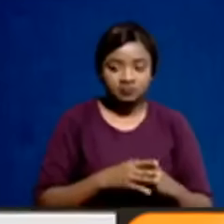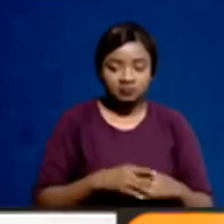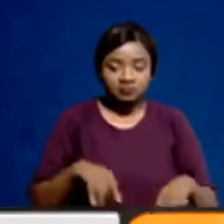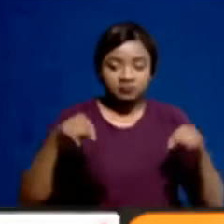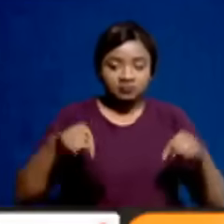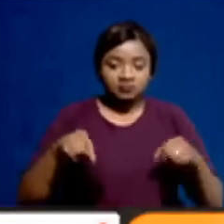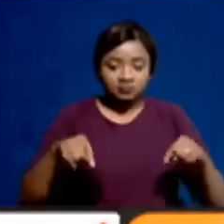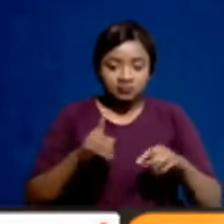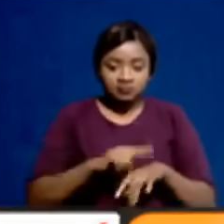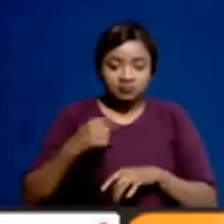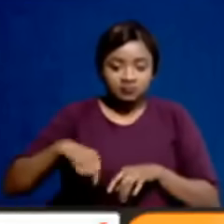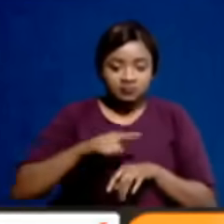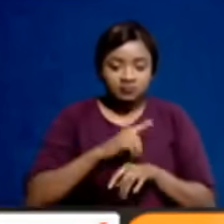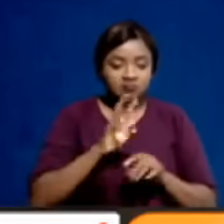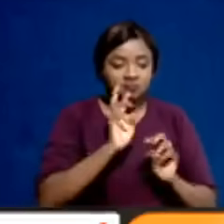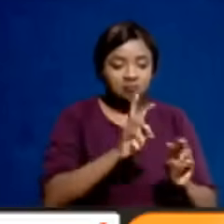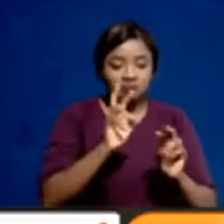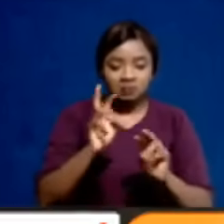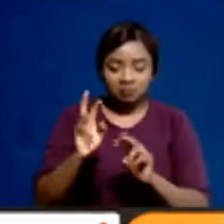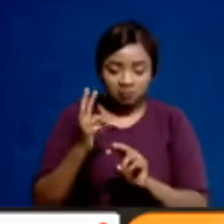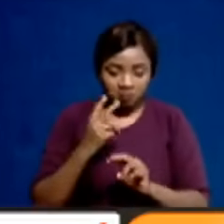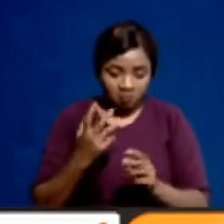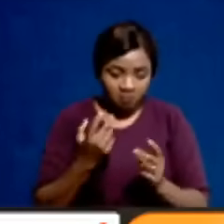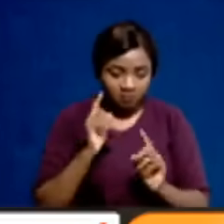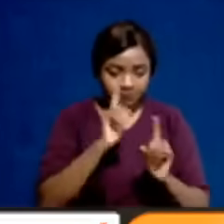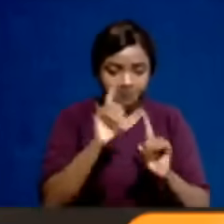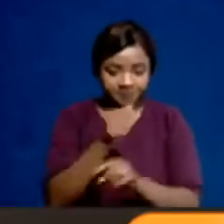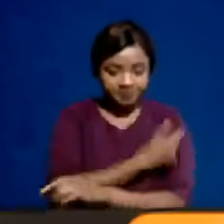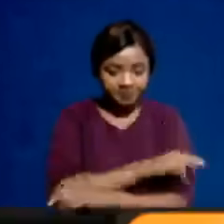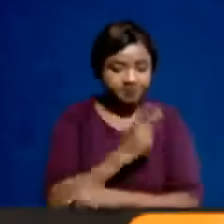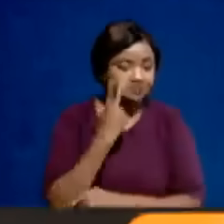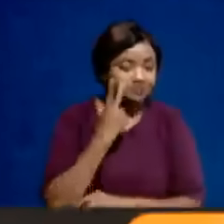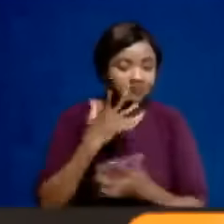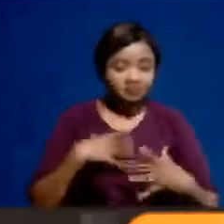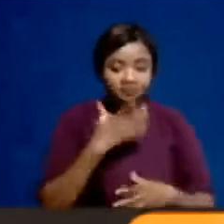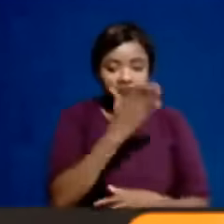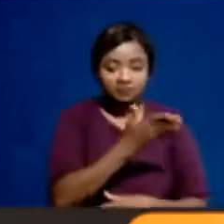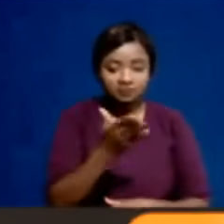wakati tunaenda around kwa kumuona wale walilazwa hospitalini,